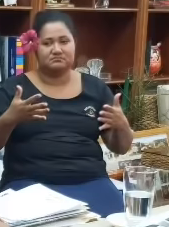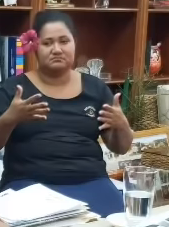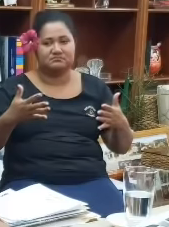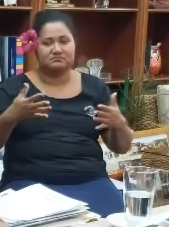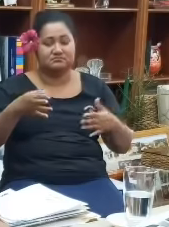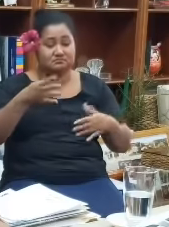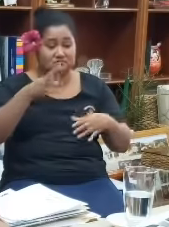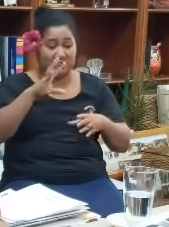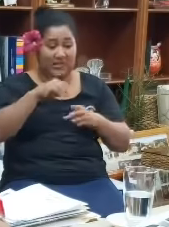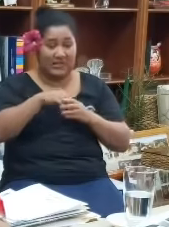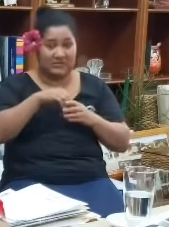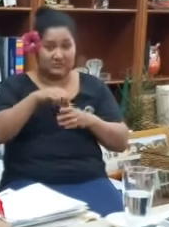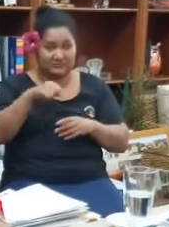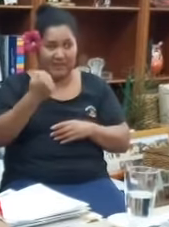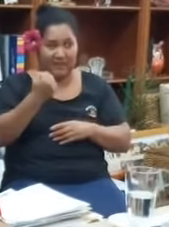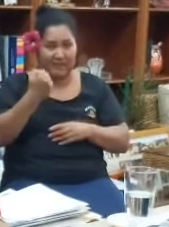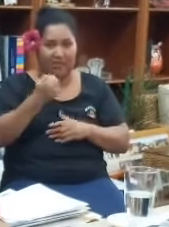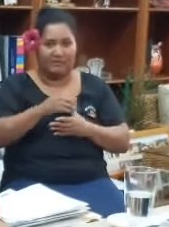e go kongor ka ko